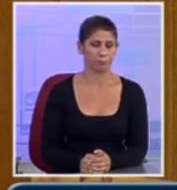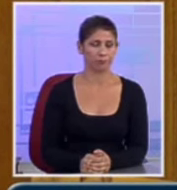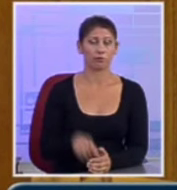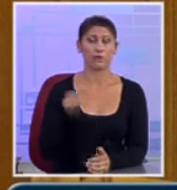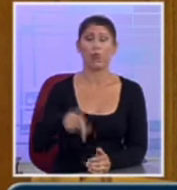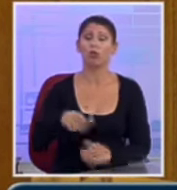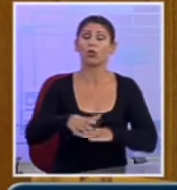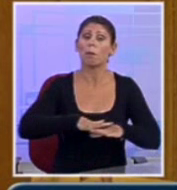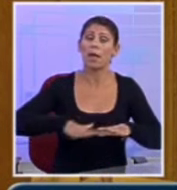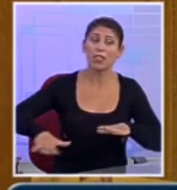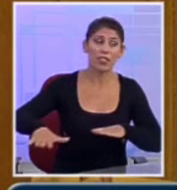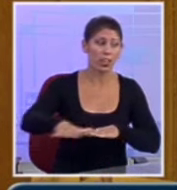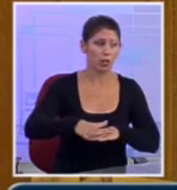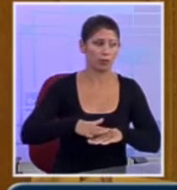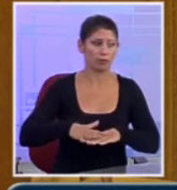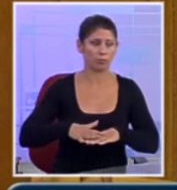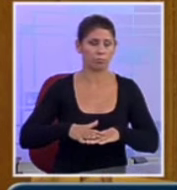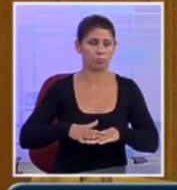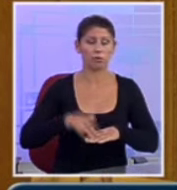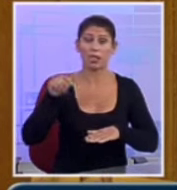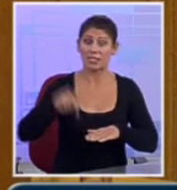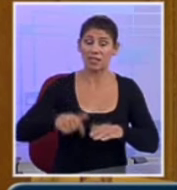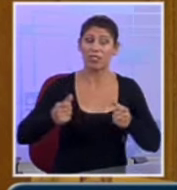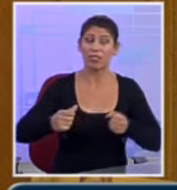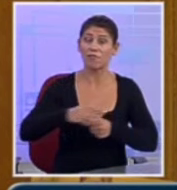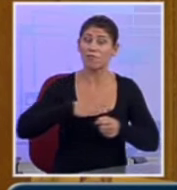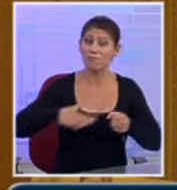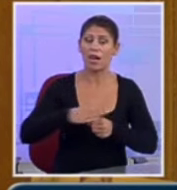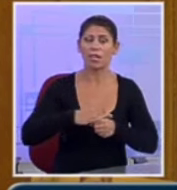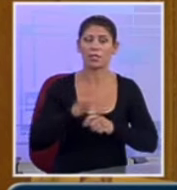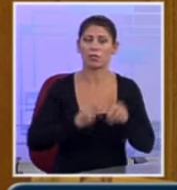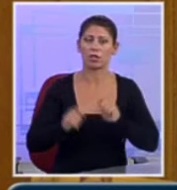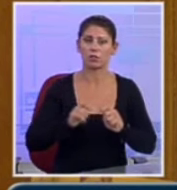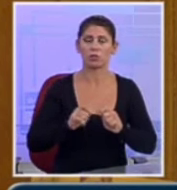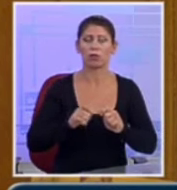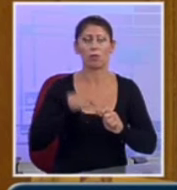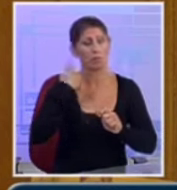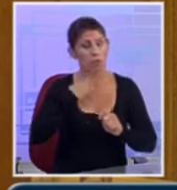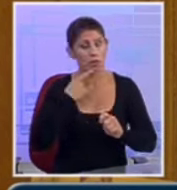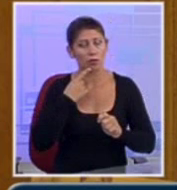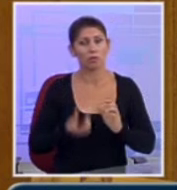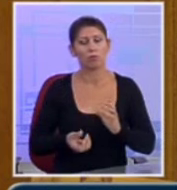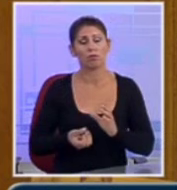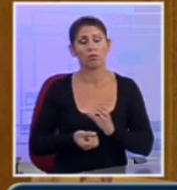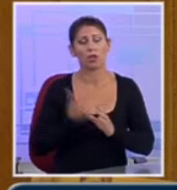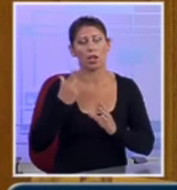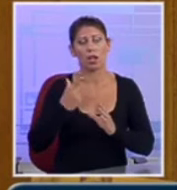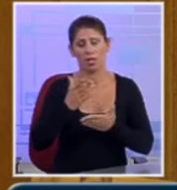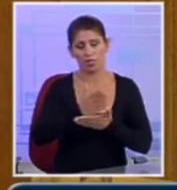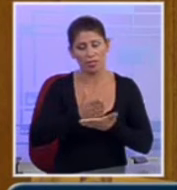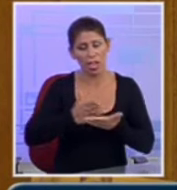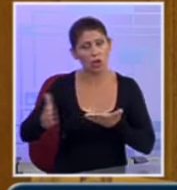είναι το πεδίο στο έδαφος του οποίου θα διαμορφωθούν, διαμορφώνονται ήδη οι νέες διαχωριστικές